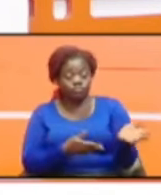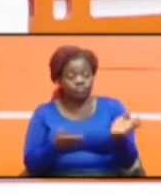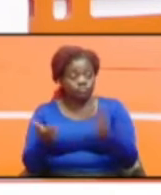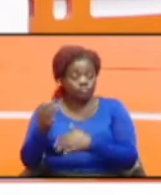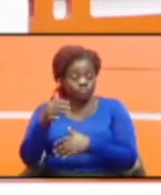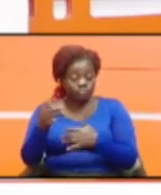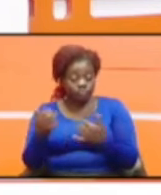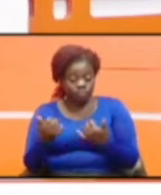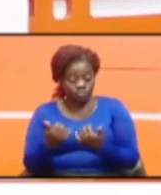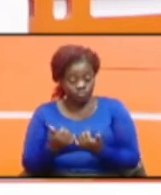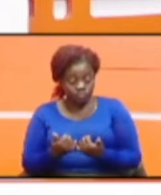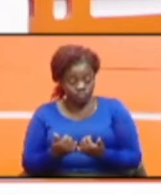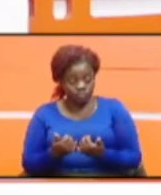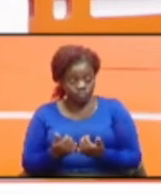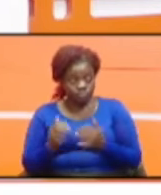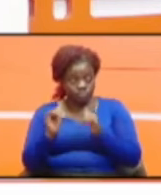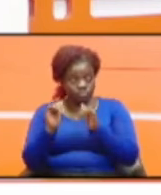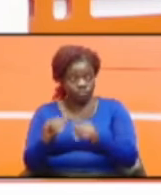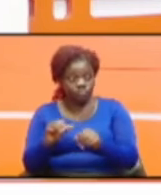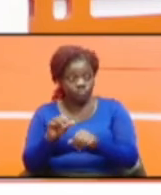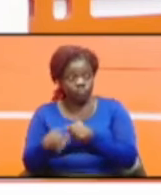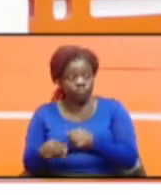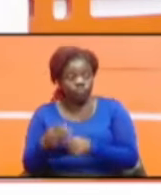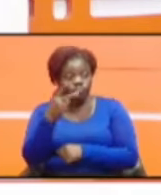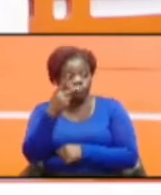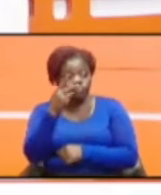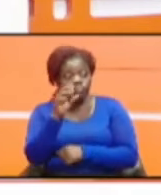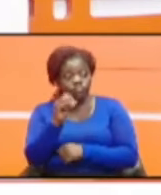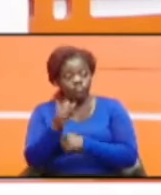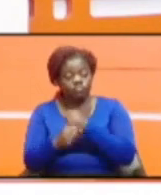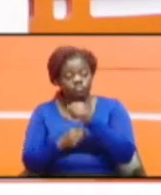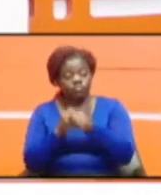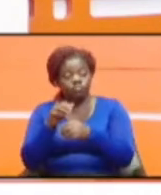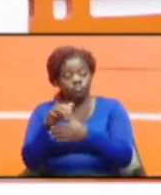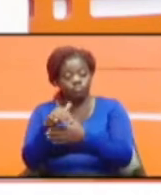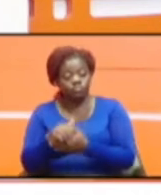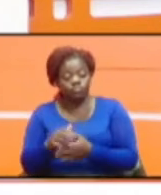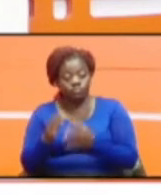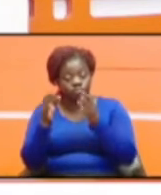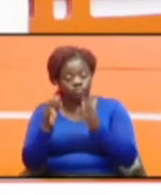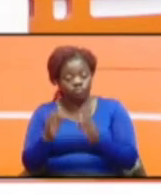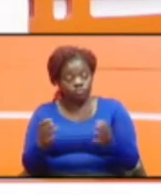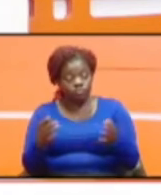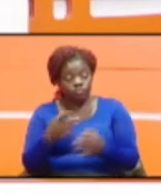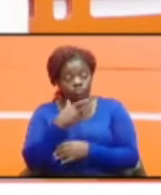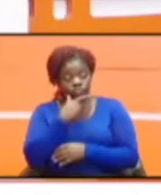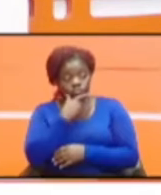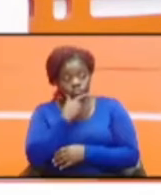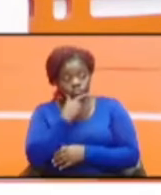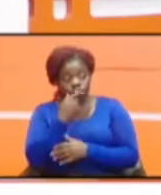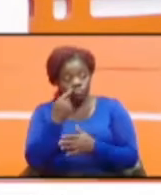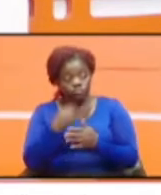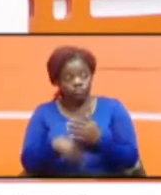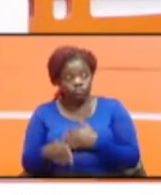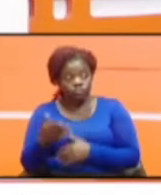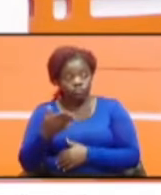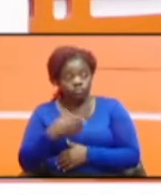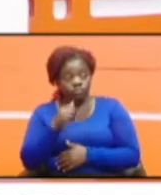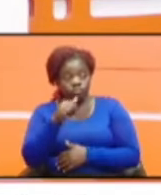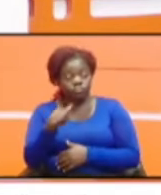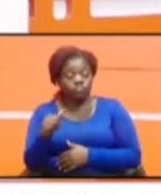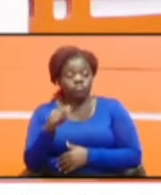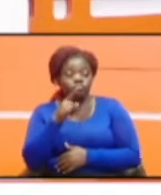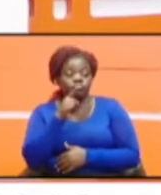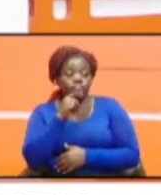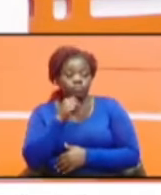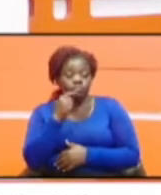we gwa mazena ye emyaka abiri mu bufumbo ebintu ebweru ona amtebereza okuba nti alina abasajja